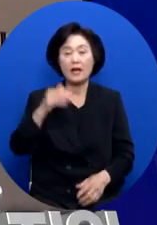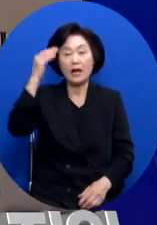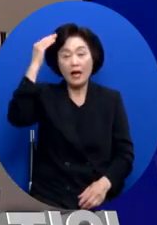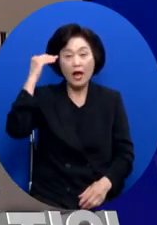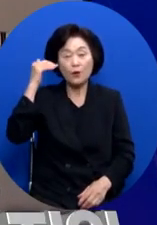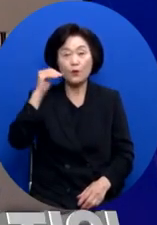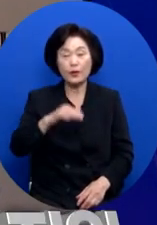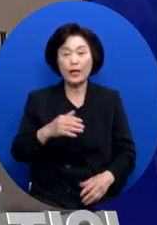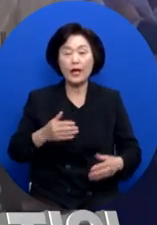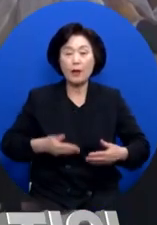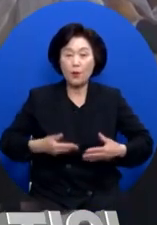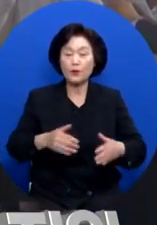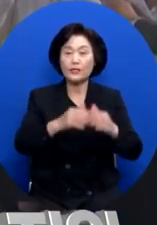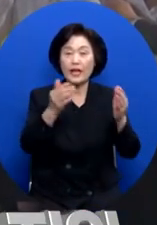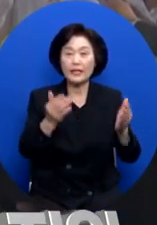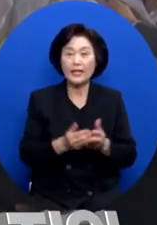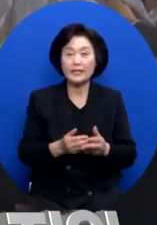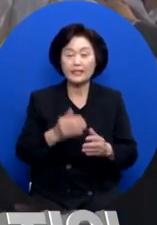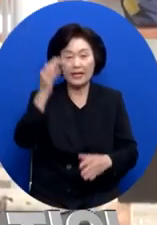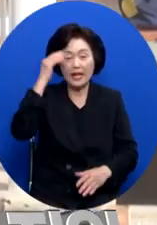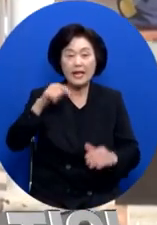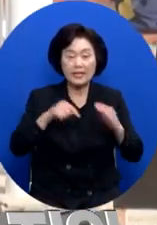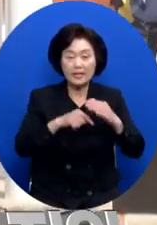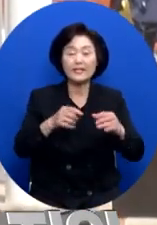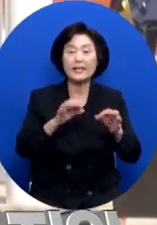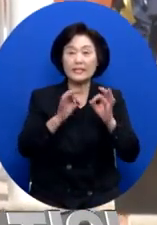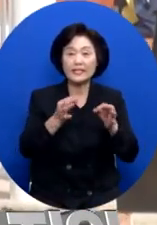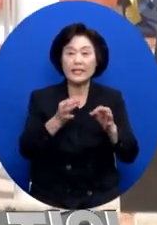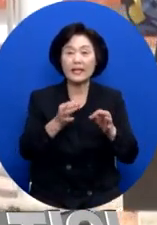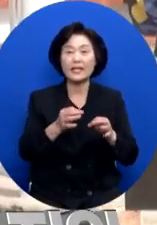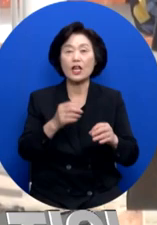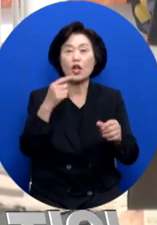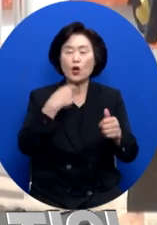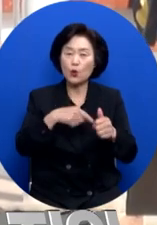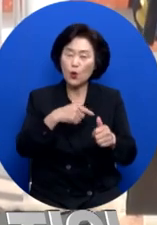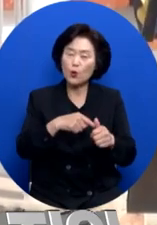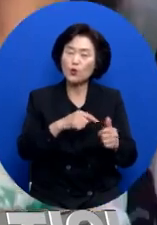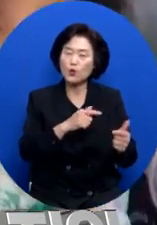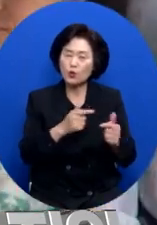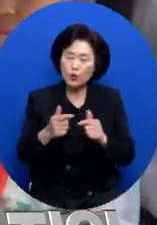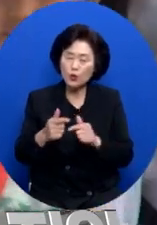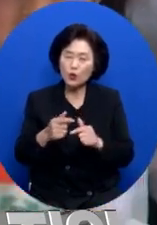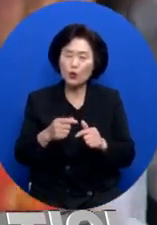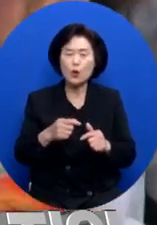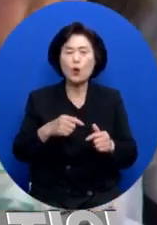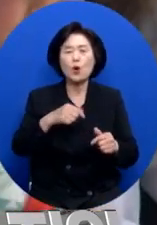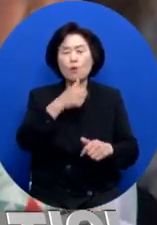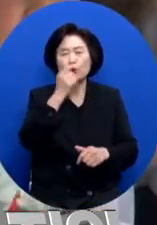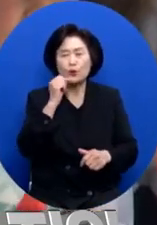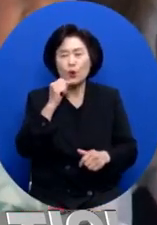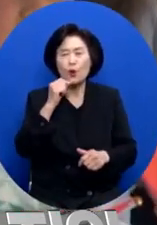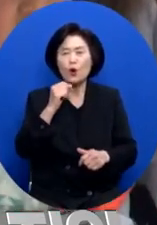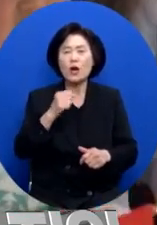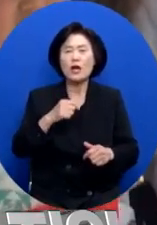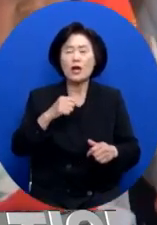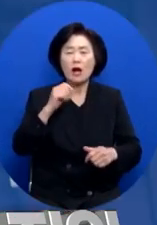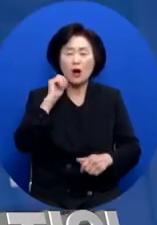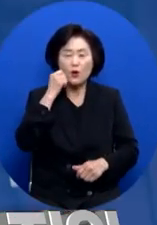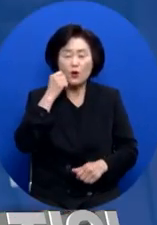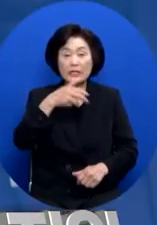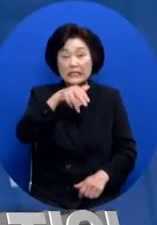한국의 밥상 공동체 연탄은행이 교육 기자재가 부족해 많은 어려움을 겪고 있는 키르기스스탄 학교